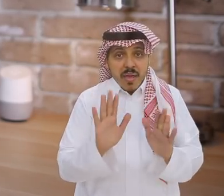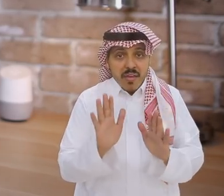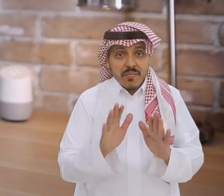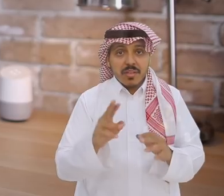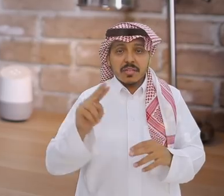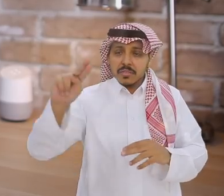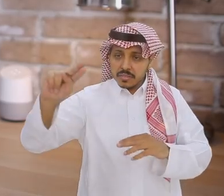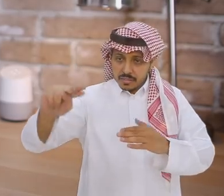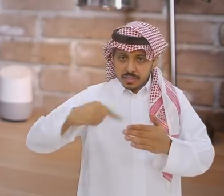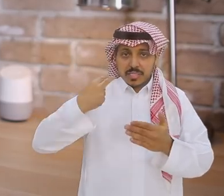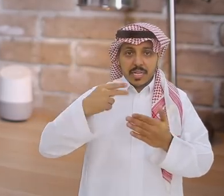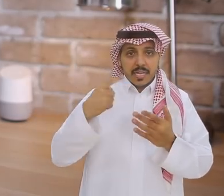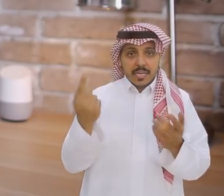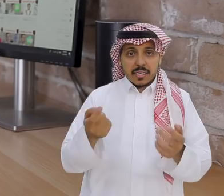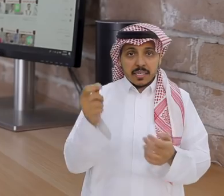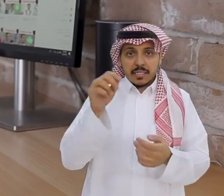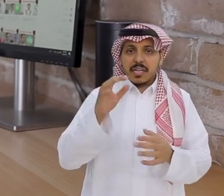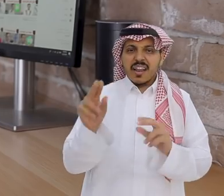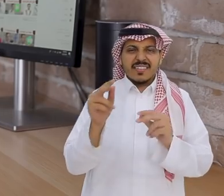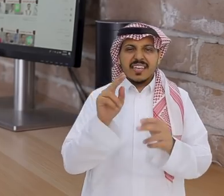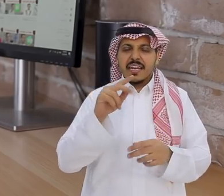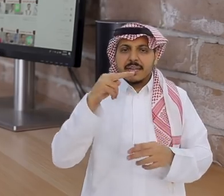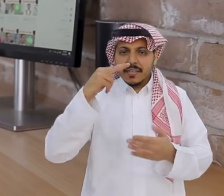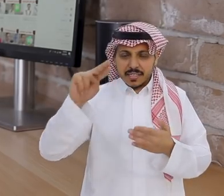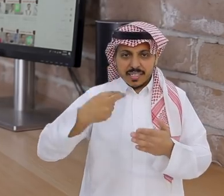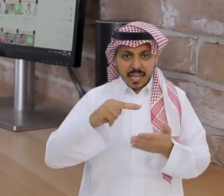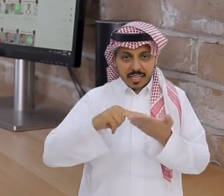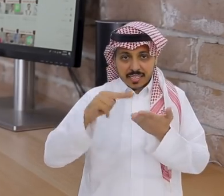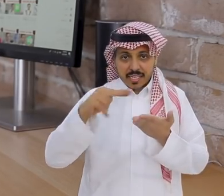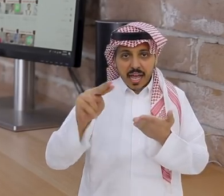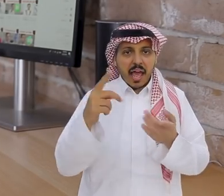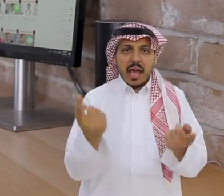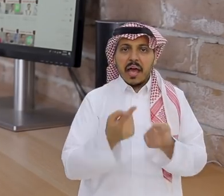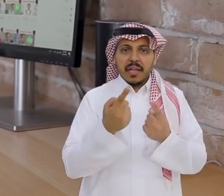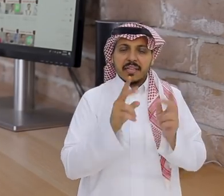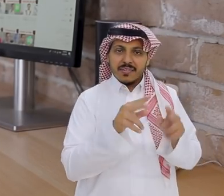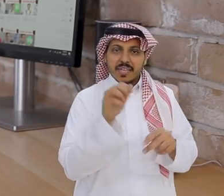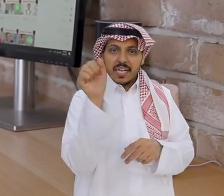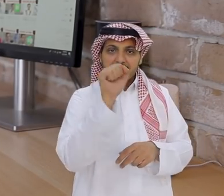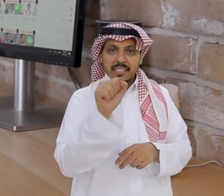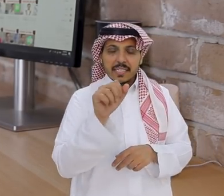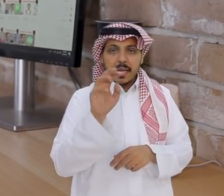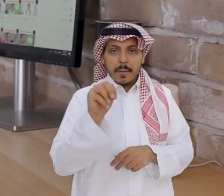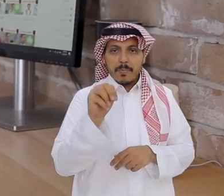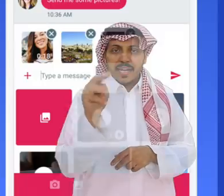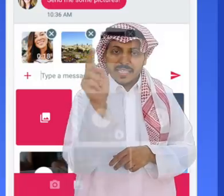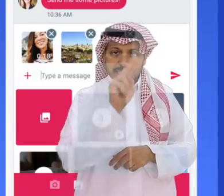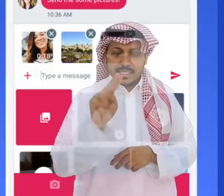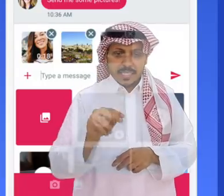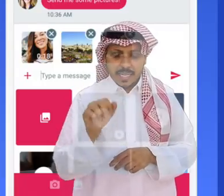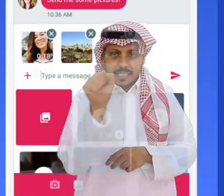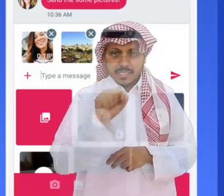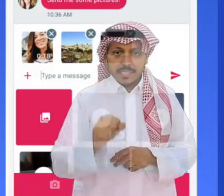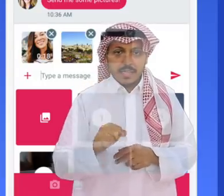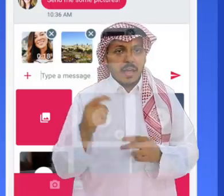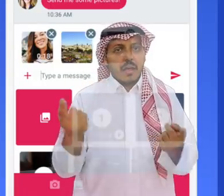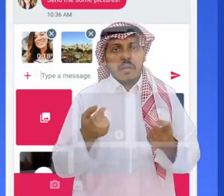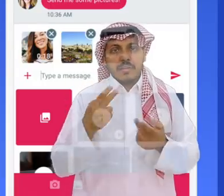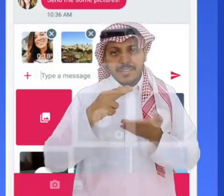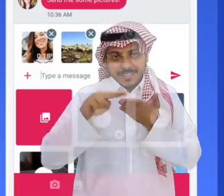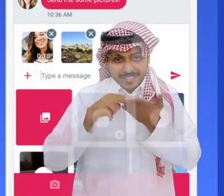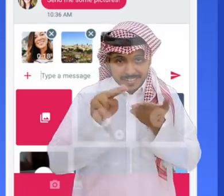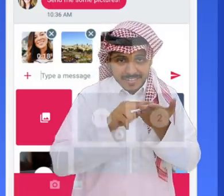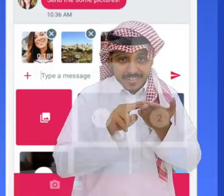الرسالة تصير لك تكست مسج عادي كأنها SMS. الانتشار أكيد حيكون أفضل، لأنه كل واحد مع جوال أندرويد حيصير يستخدم التطبيق الأساسي حق الرسائل اللي